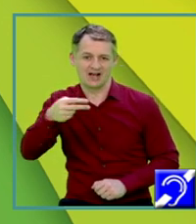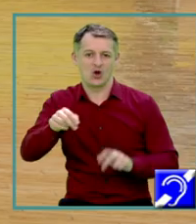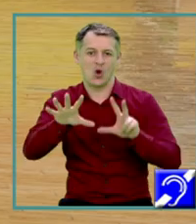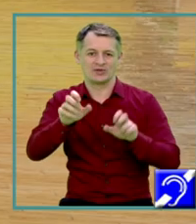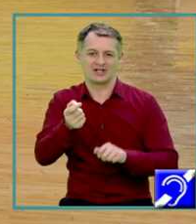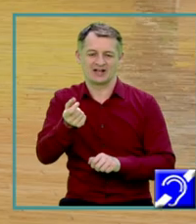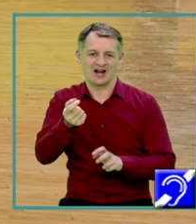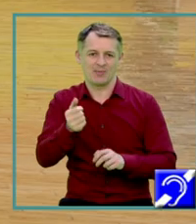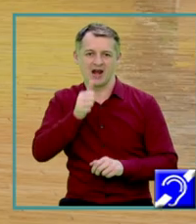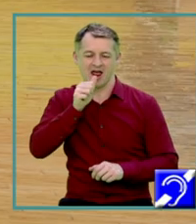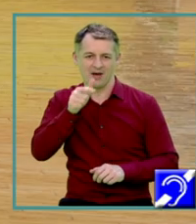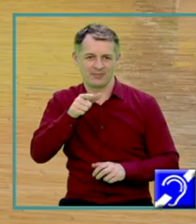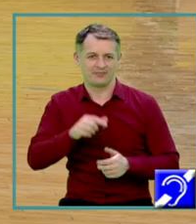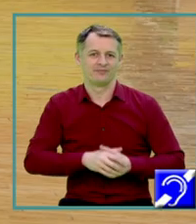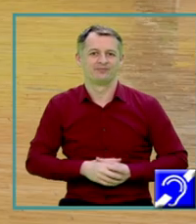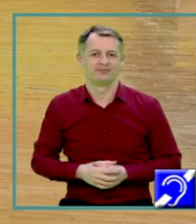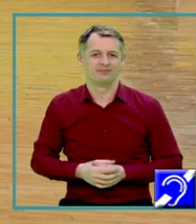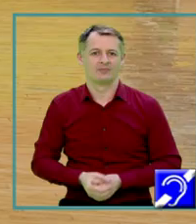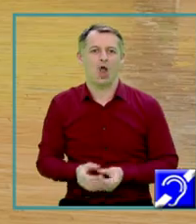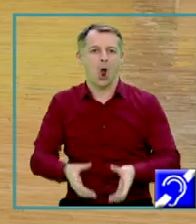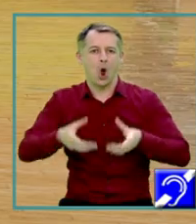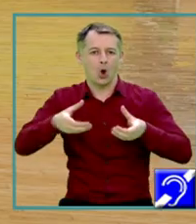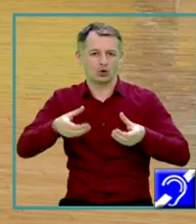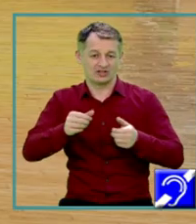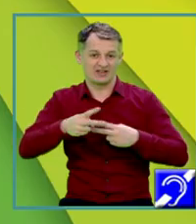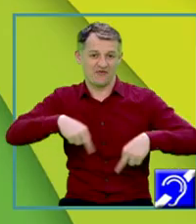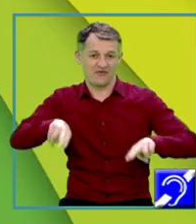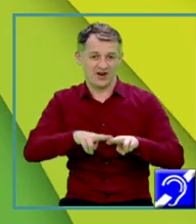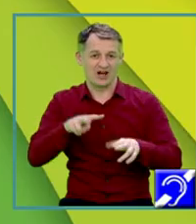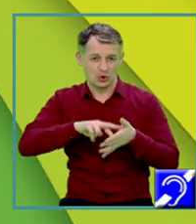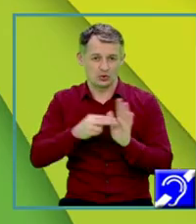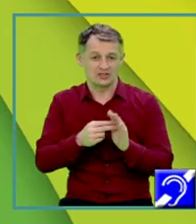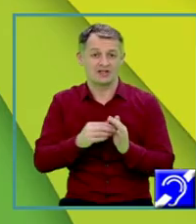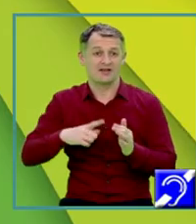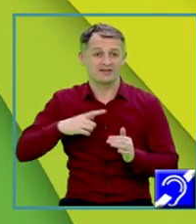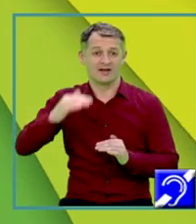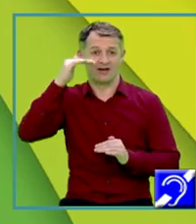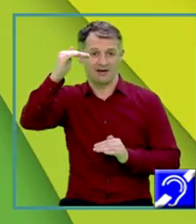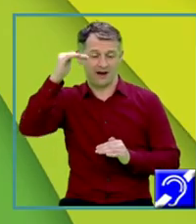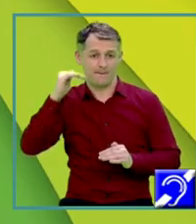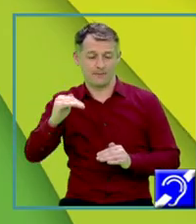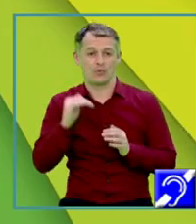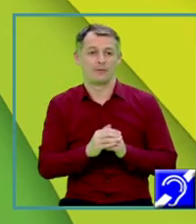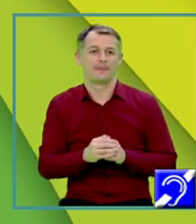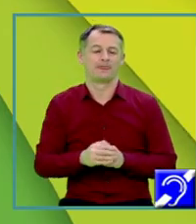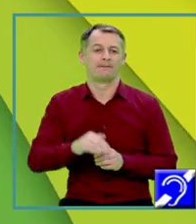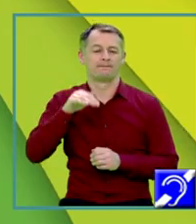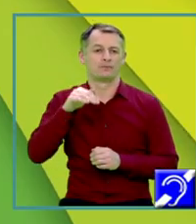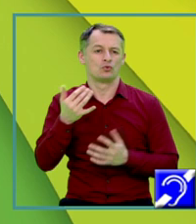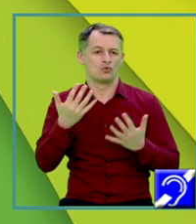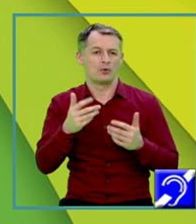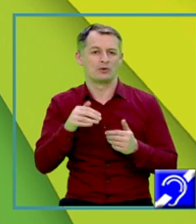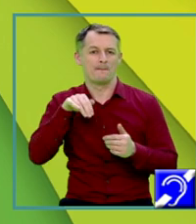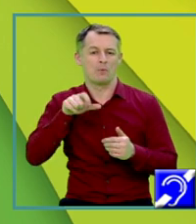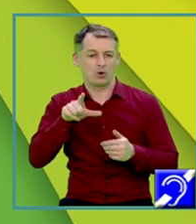finală. Concentrația molară a soluțiilor este egală cu raportul dintre numărul de mol de substanță